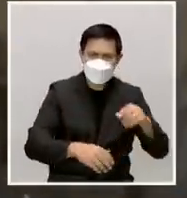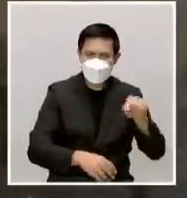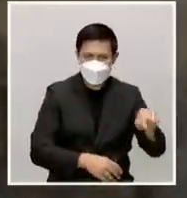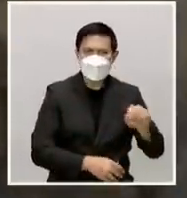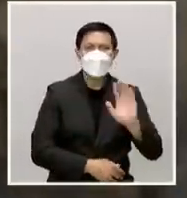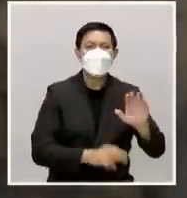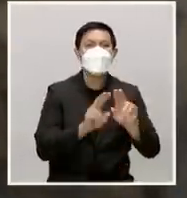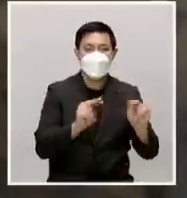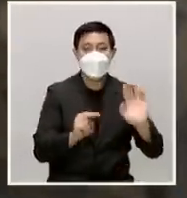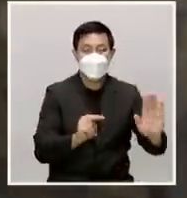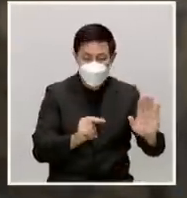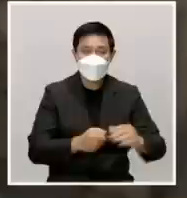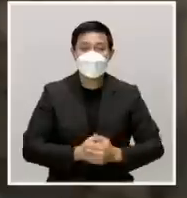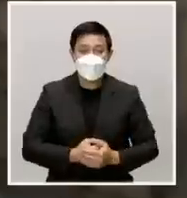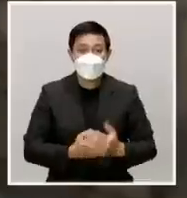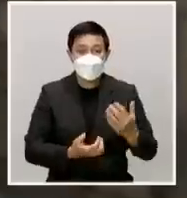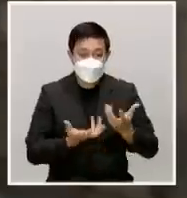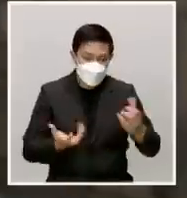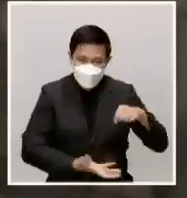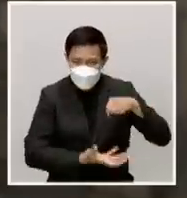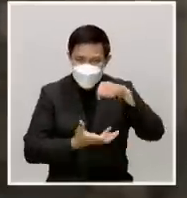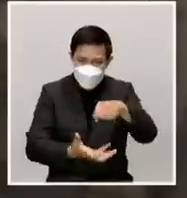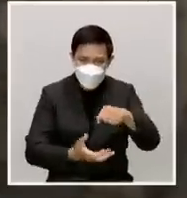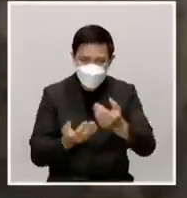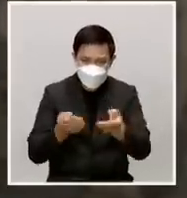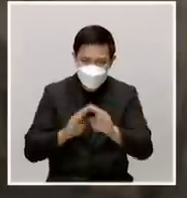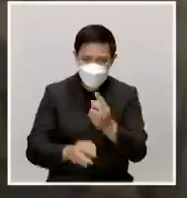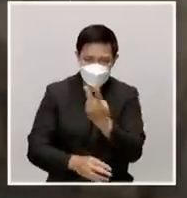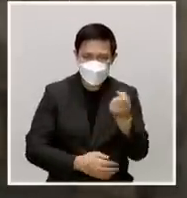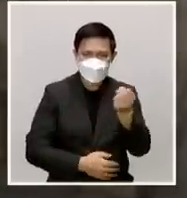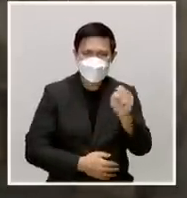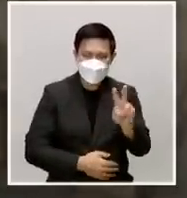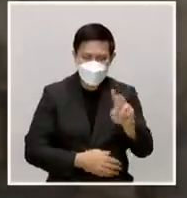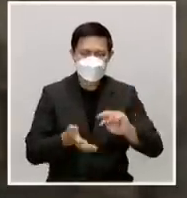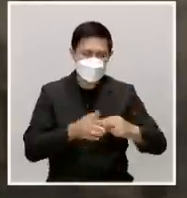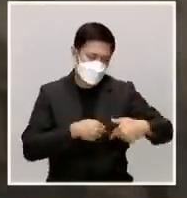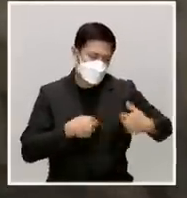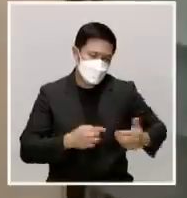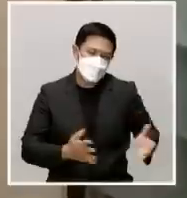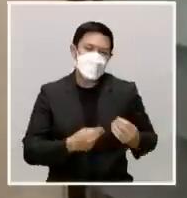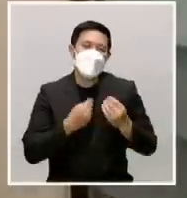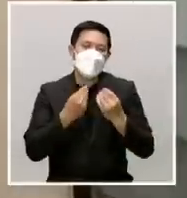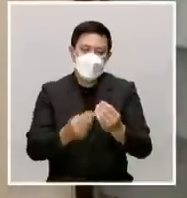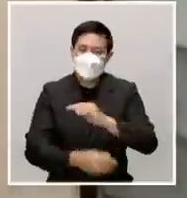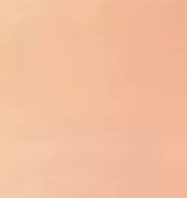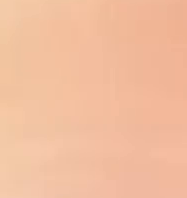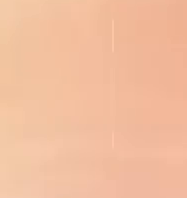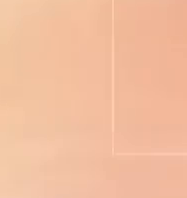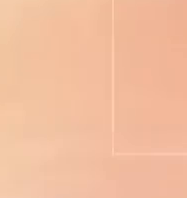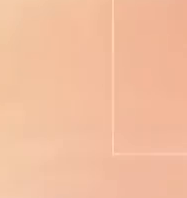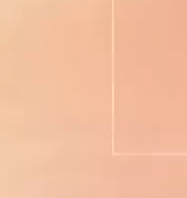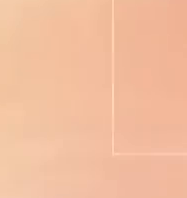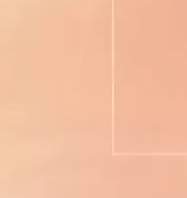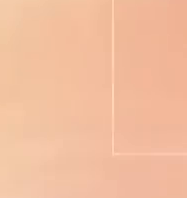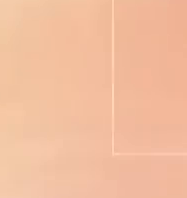ที่นะคะก็ปรากฏว่าไปแจกกันได้ประมาณ12ครอบครัวเป็นการสร้างขวัญและกำลังใจให้กับทุกคนค่ะ